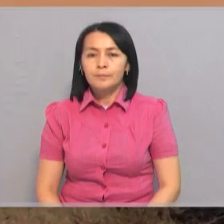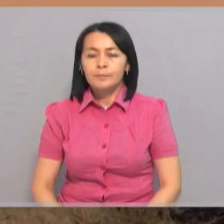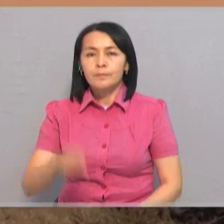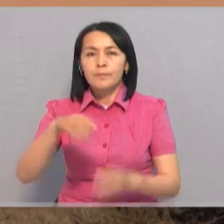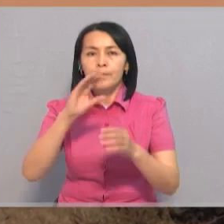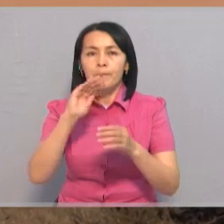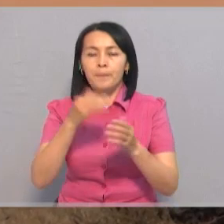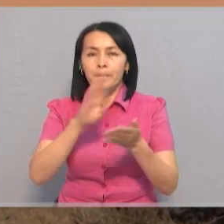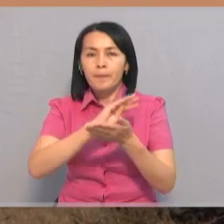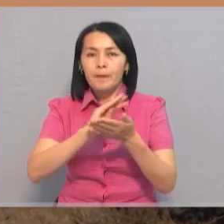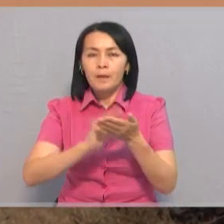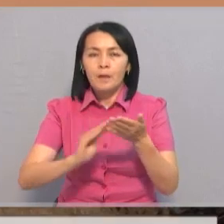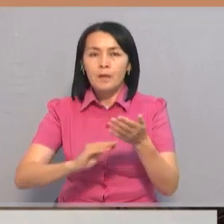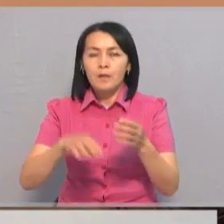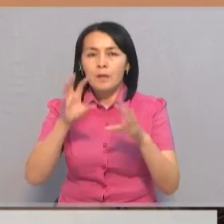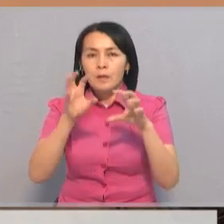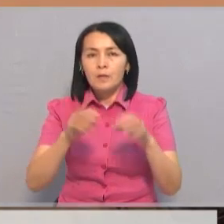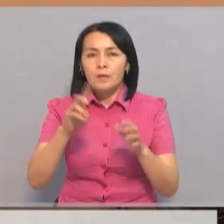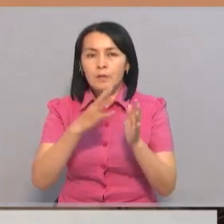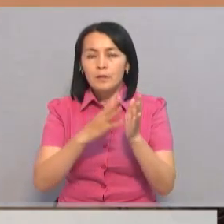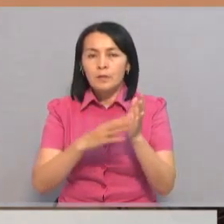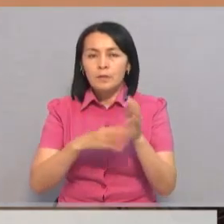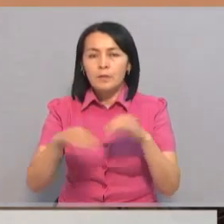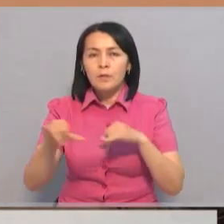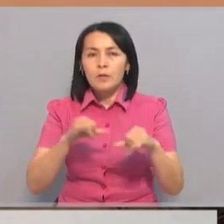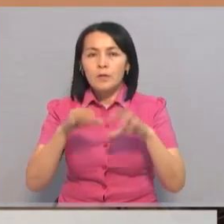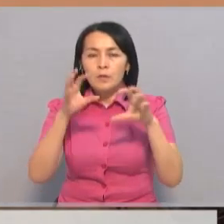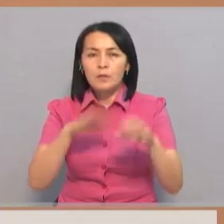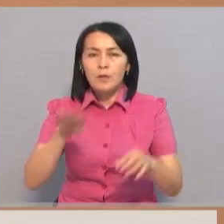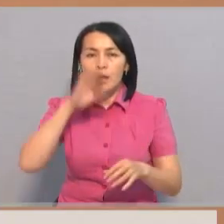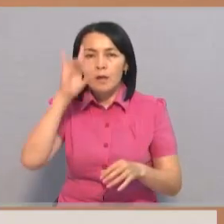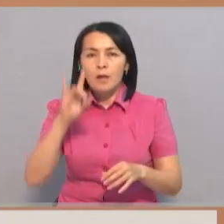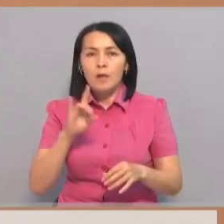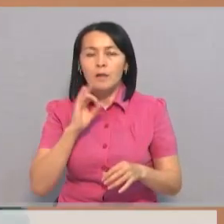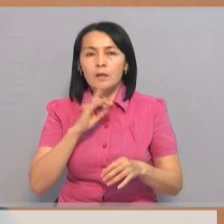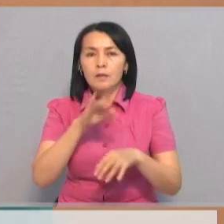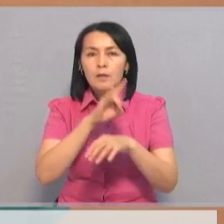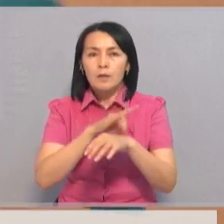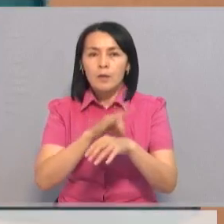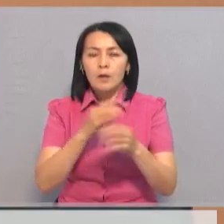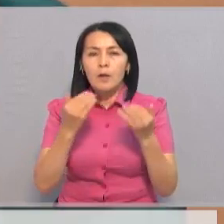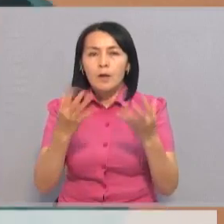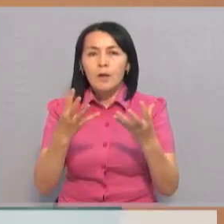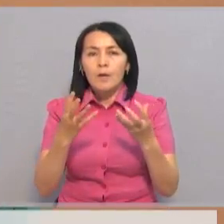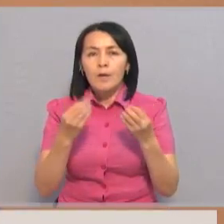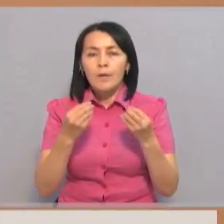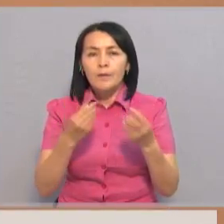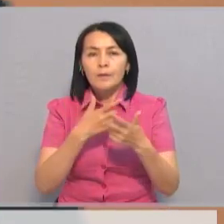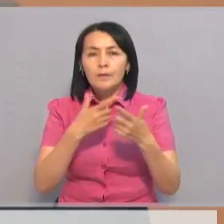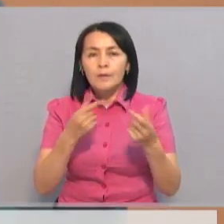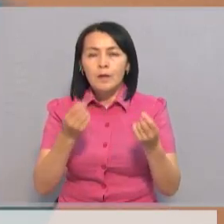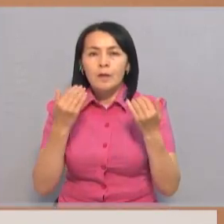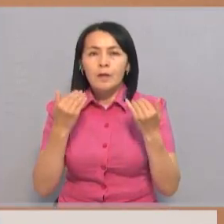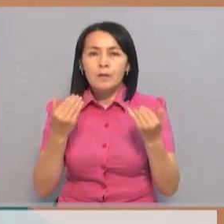Данный факт полицейские зарегистрировали по статье 190 Уголовного кодекса Республики Казахстан «Мошенничество». Получив сообщение, стражи